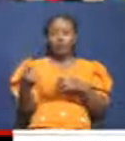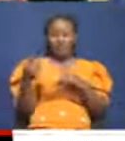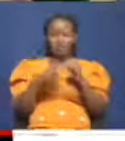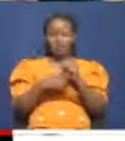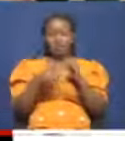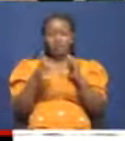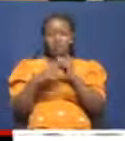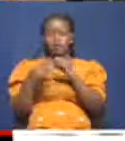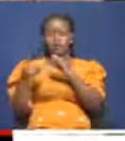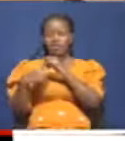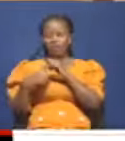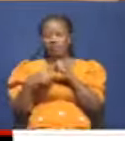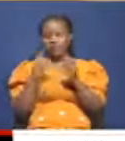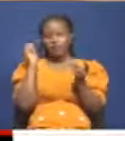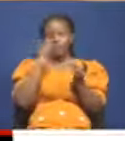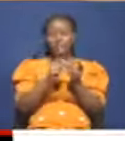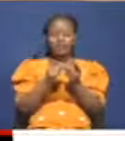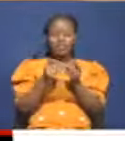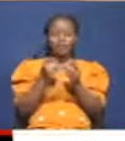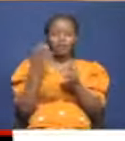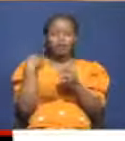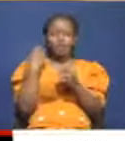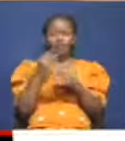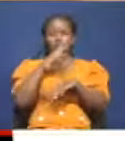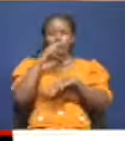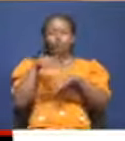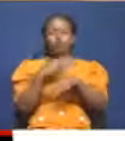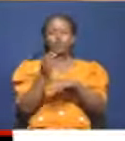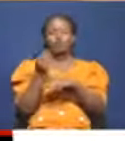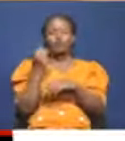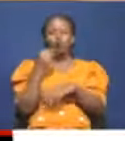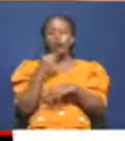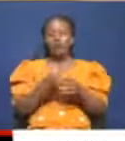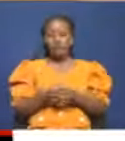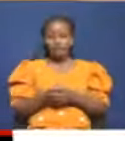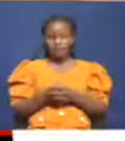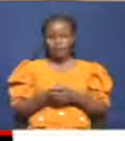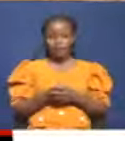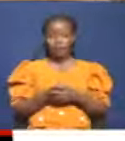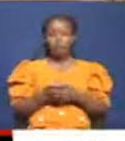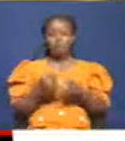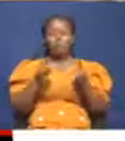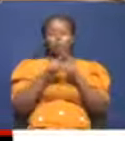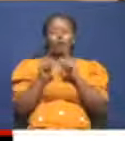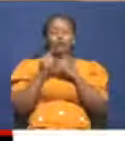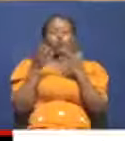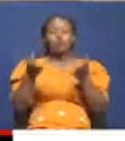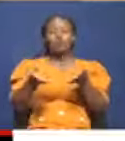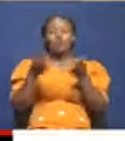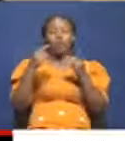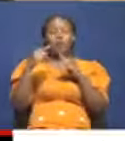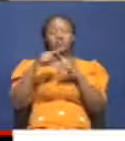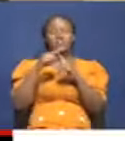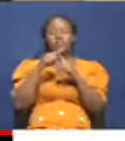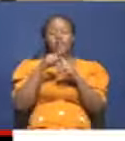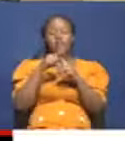2667 zilizopimwa katika muda wa saa 24. Kiwango cha maambukizi sasa ni